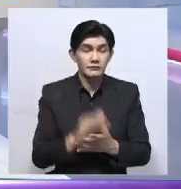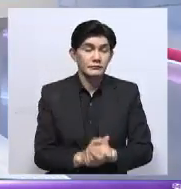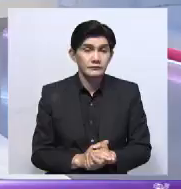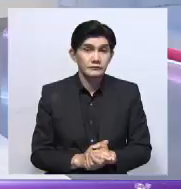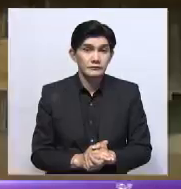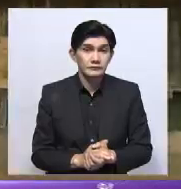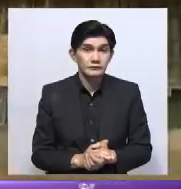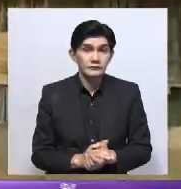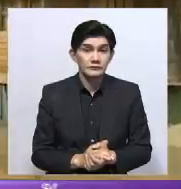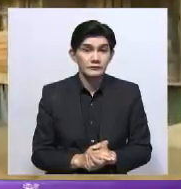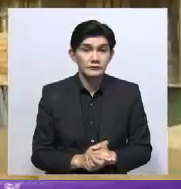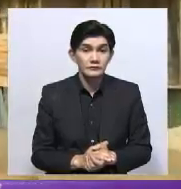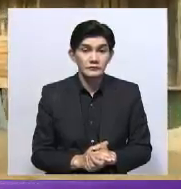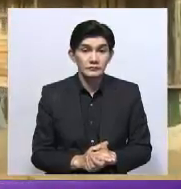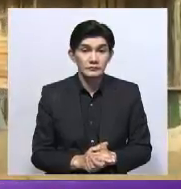ค่ะ